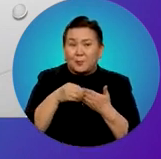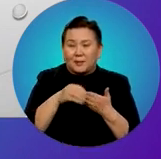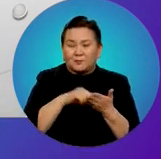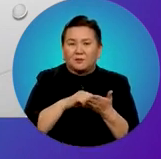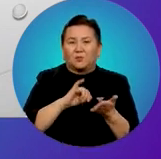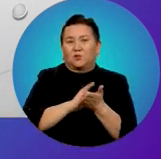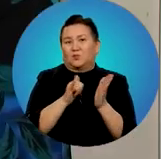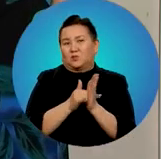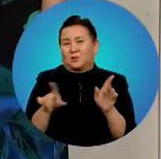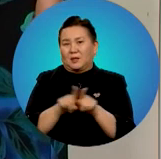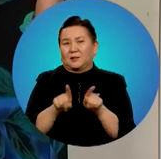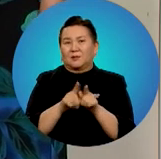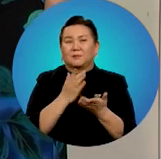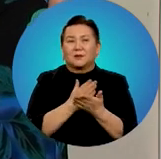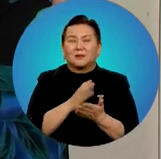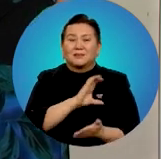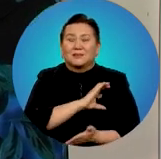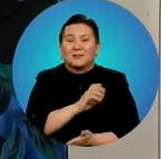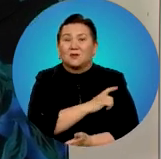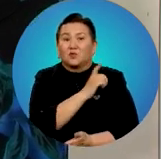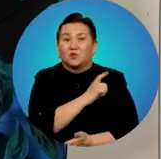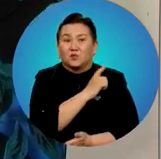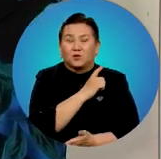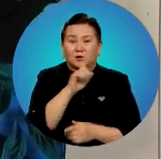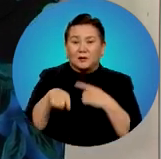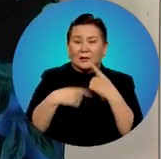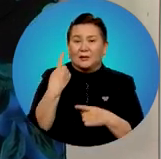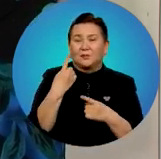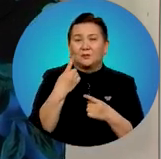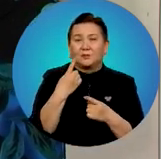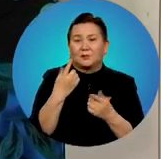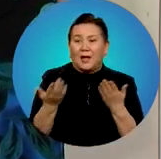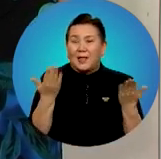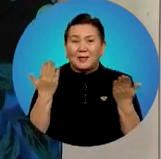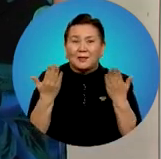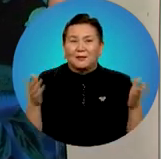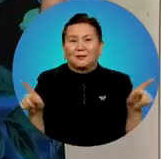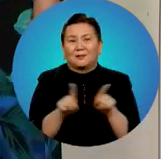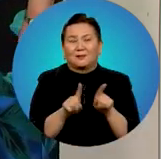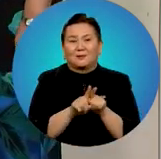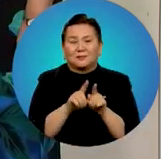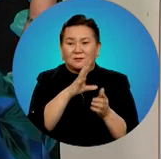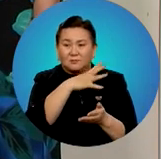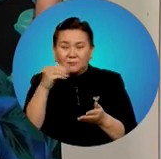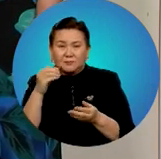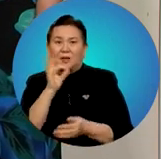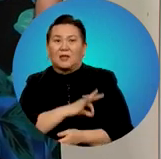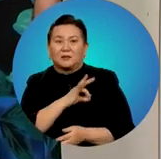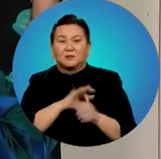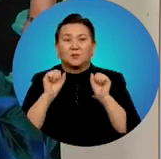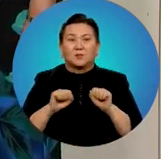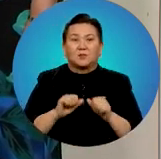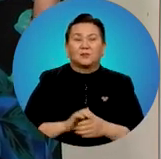зүйн нотлох болдог. Тэгэхээр өөрөөр хэлбэл сэтгэл хөдлөлийн арга хэрэглүүр учир зүйн арга хэрэглүүр бол аль алины нь одоо зэрэгцүүлж ашиглаж болно гэж дүгнэж